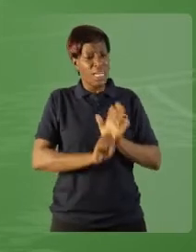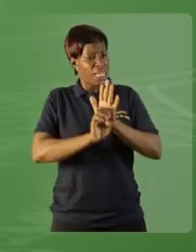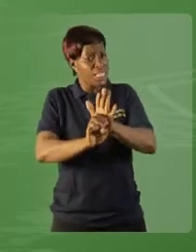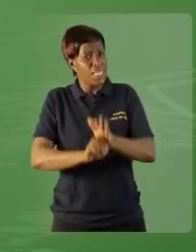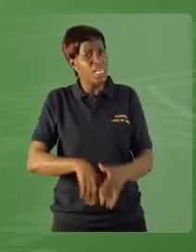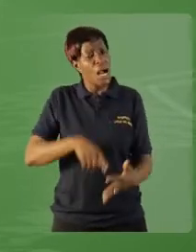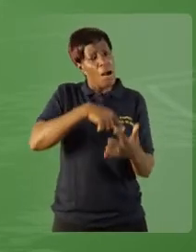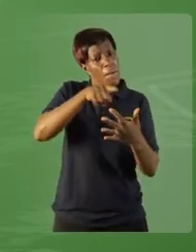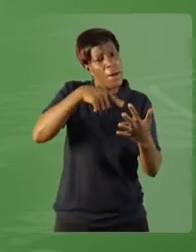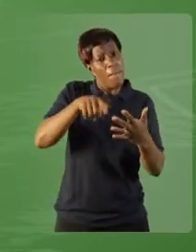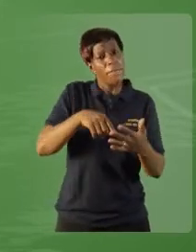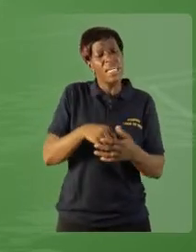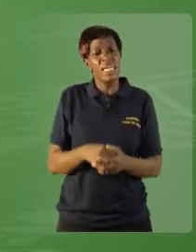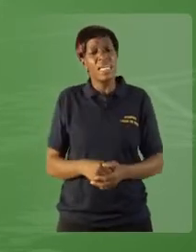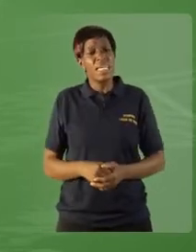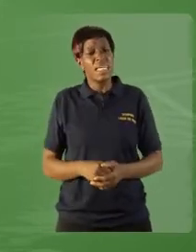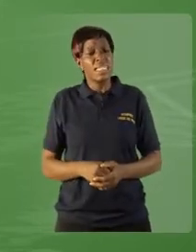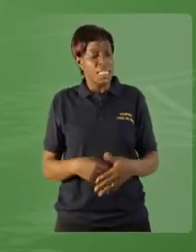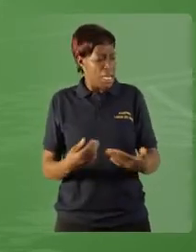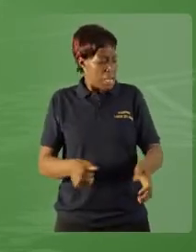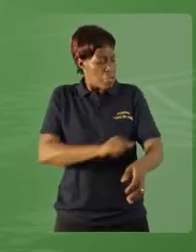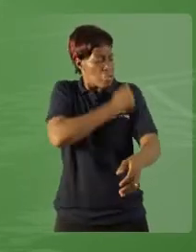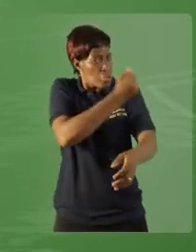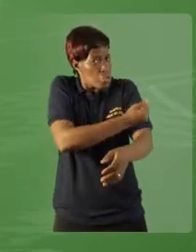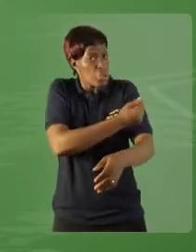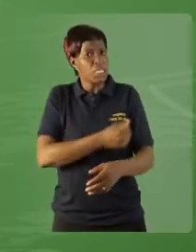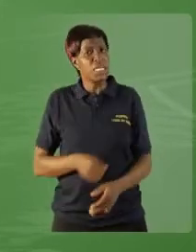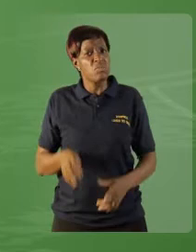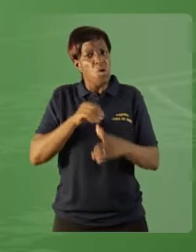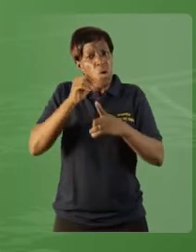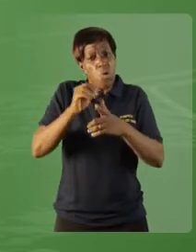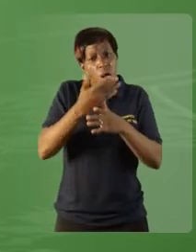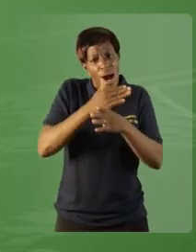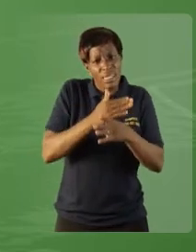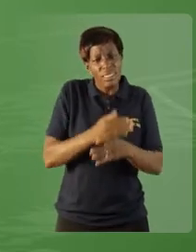des personnalités ou entre intellectuels.